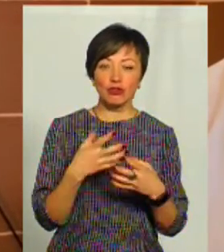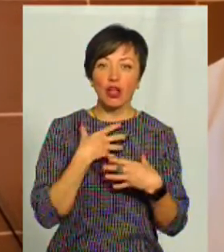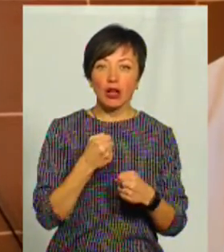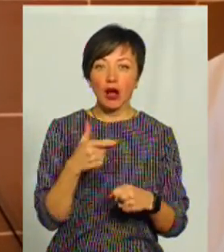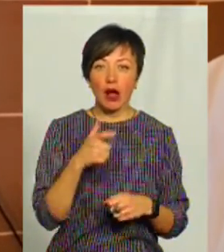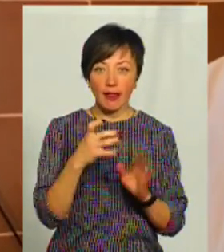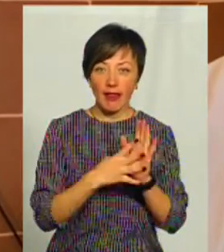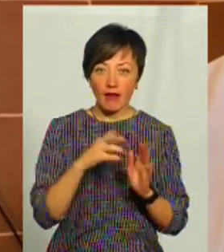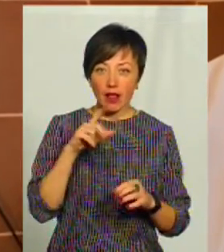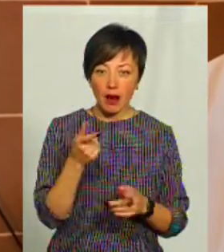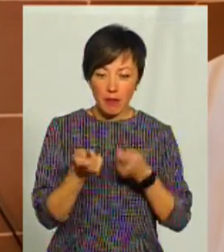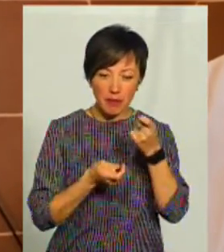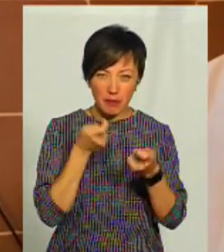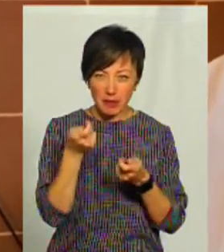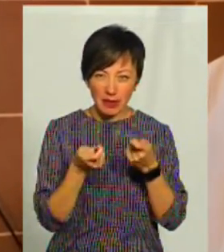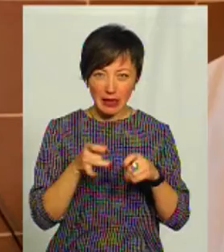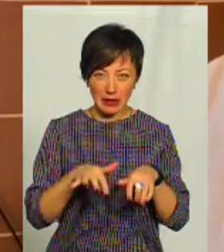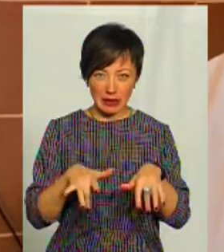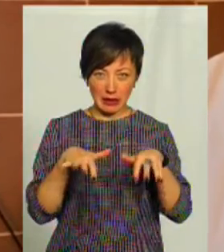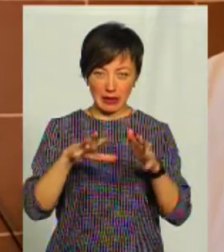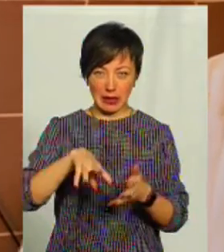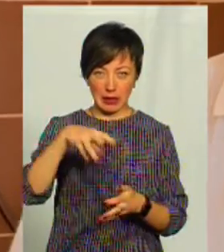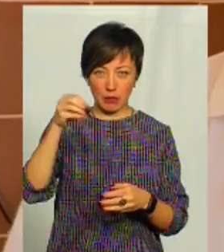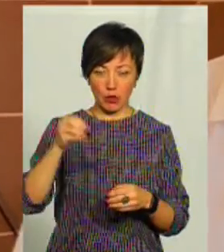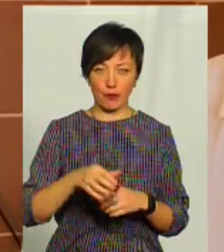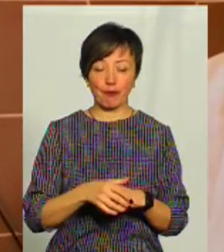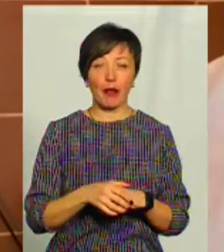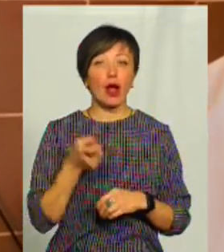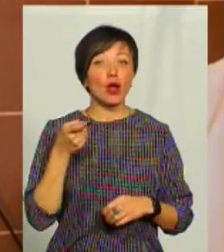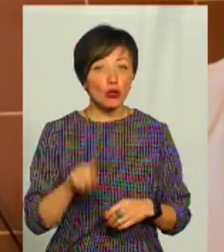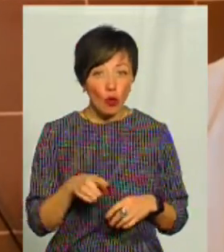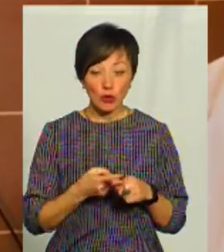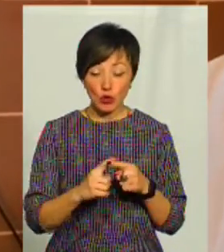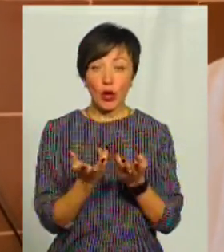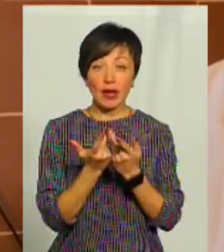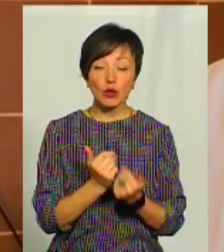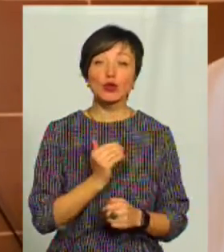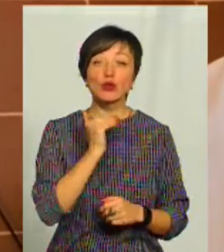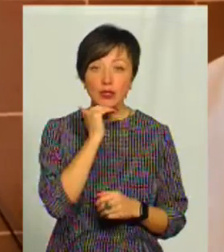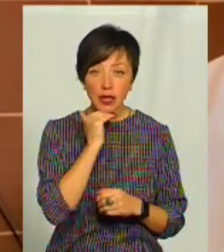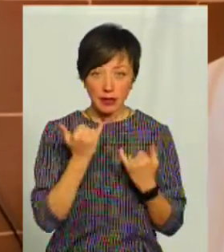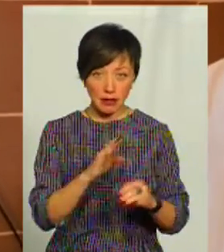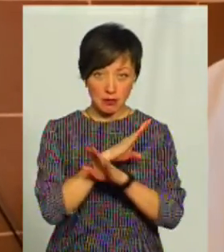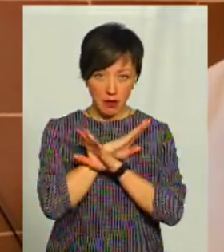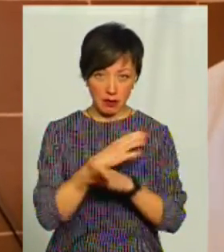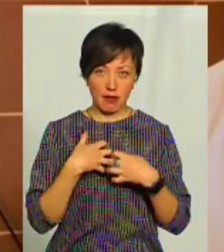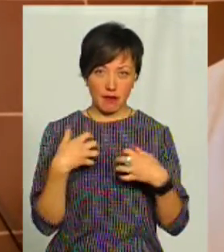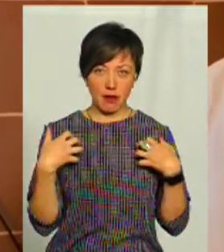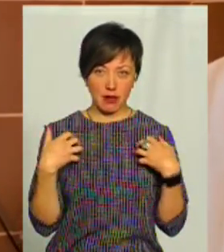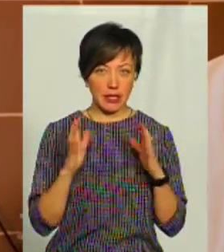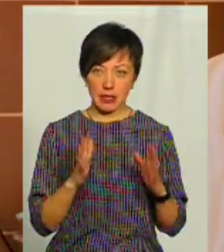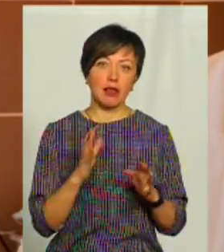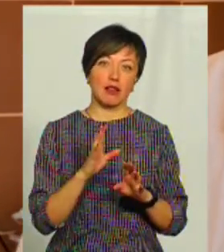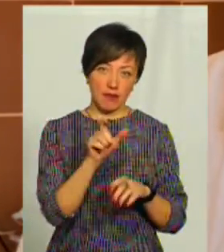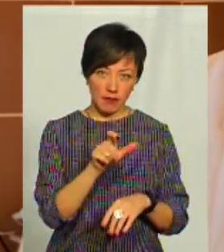9 кілограмів мікрочастичок диму. Тобто цієї кількості достатньо для смерті тварини, і не тільки тварини,